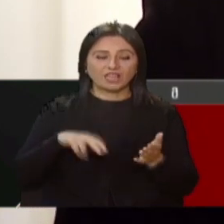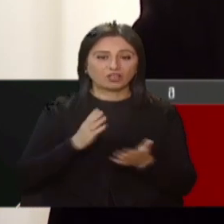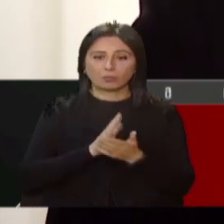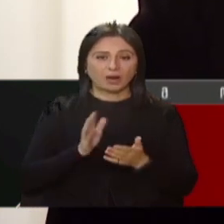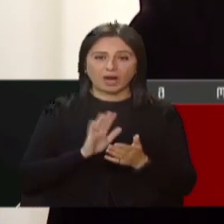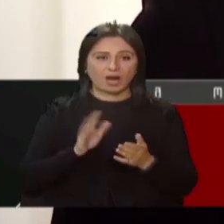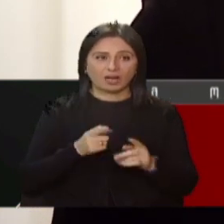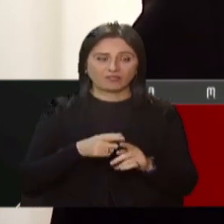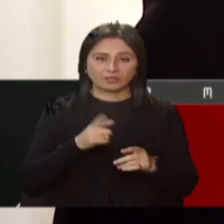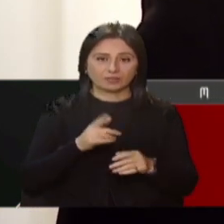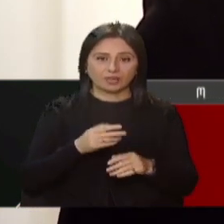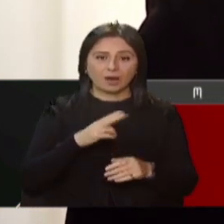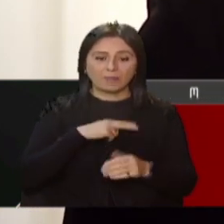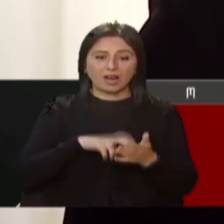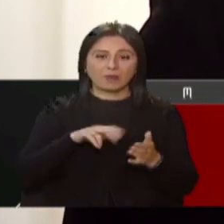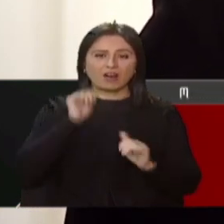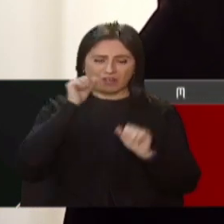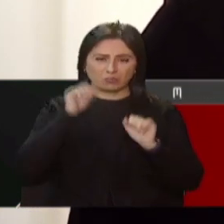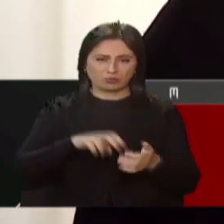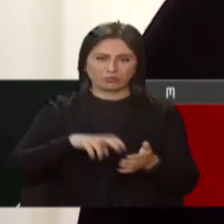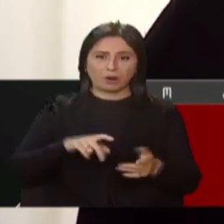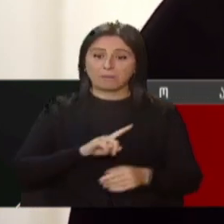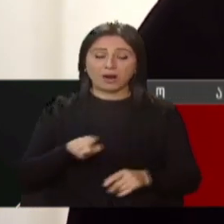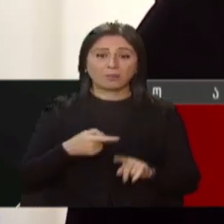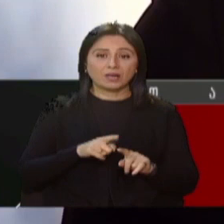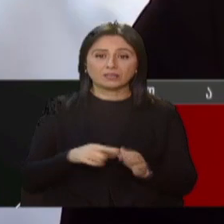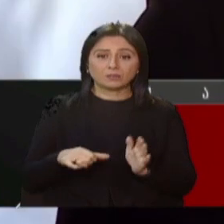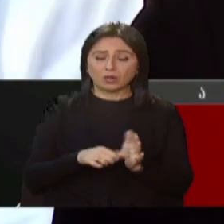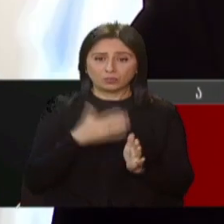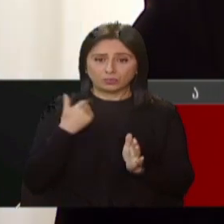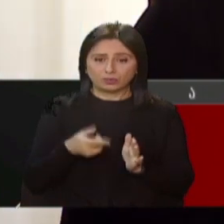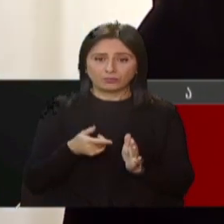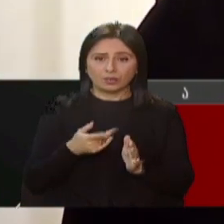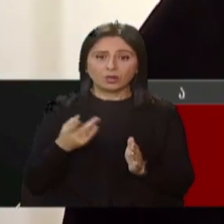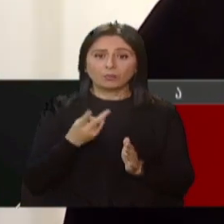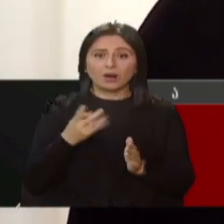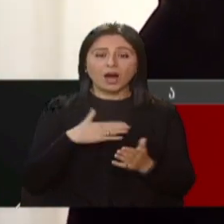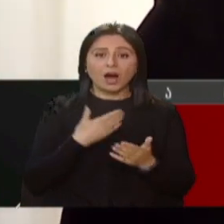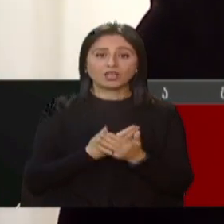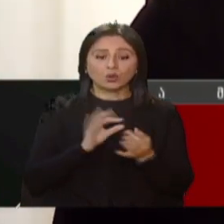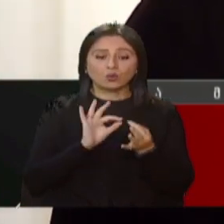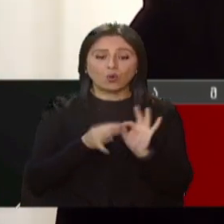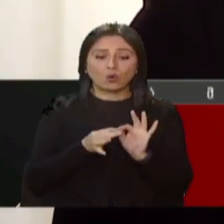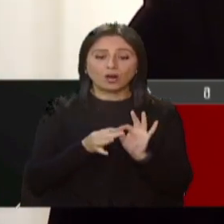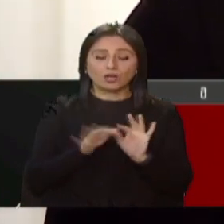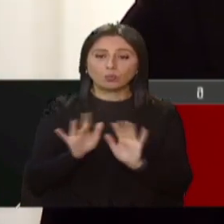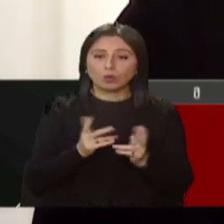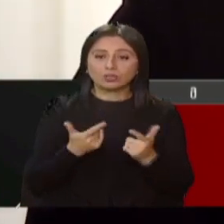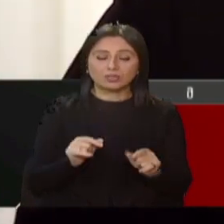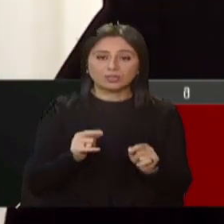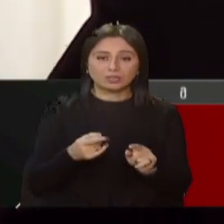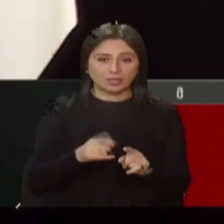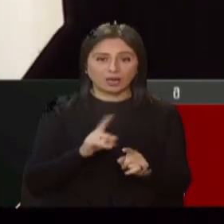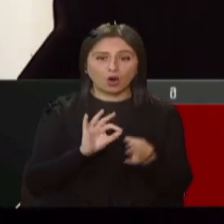არის პანაცია. პარლამენტის დატოვება ხვალო შეიძლება, მაგრამ ეს აქტი უნდა უკავშირდებოდეს კონკრეტულ პროცესებს,